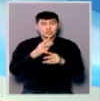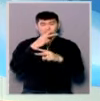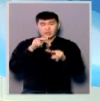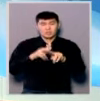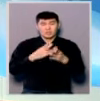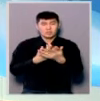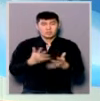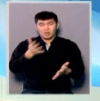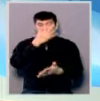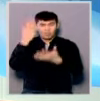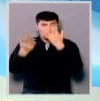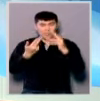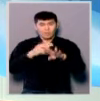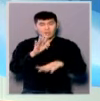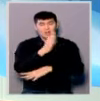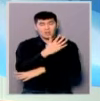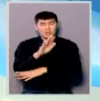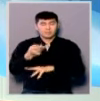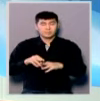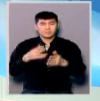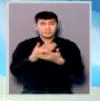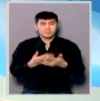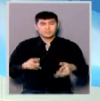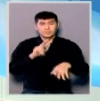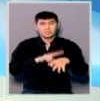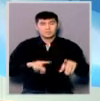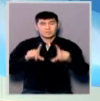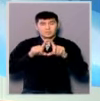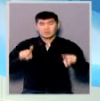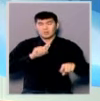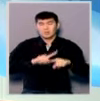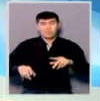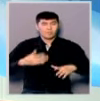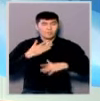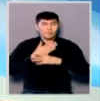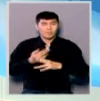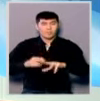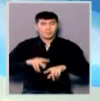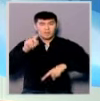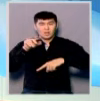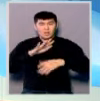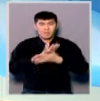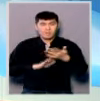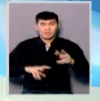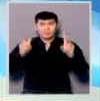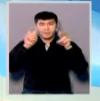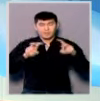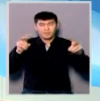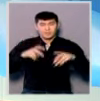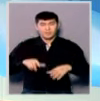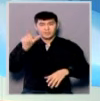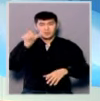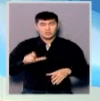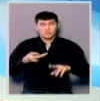на неблагоприятные погодные условия, сотрудники департамента по чрезвычайным ситуациям продолжают поиски. Наша